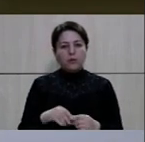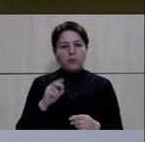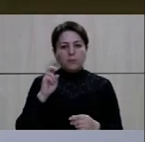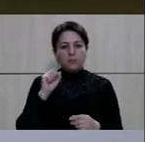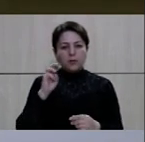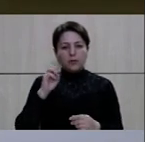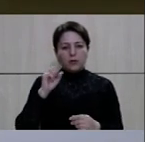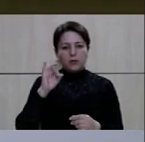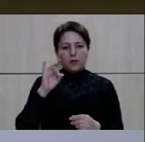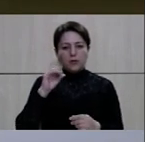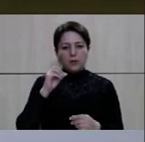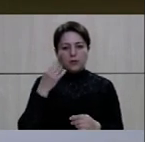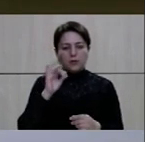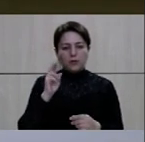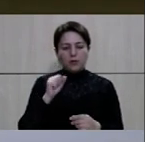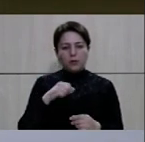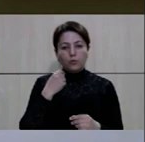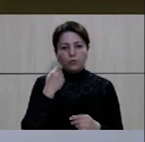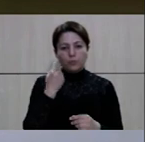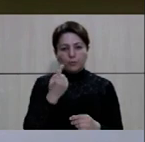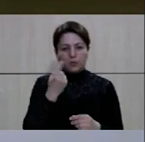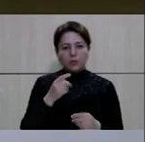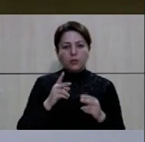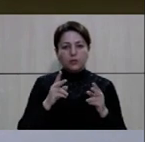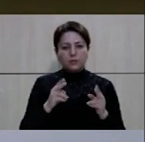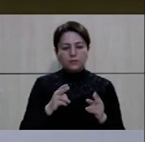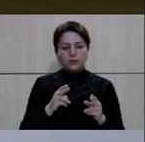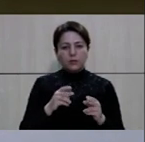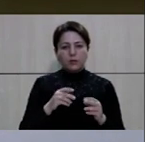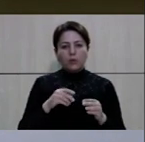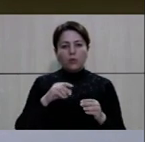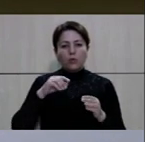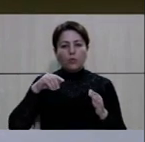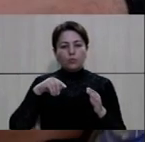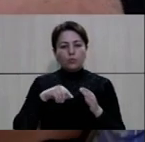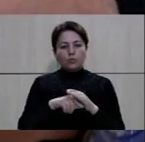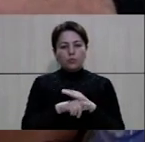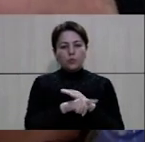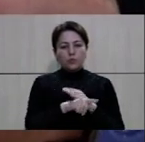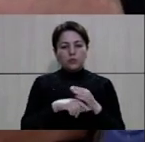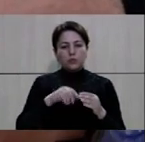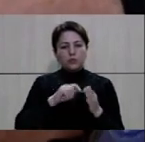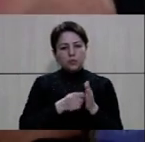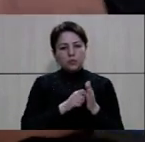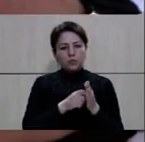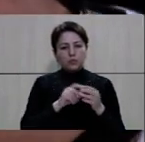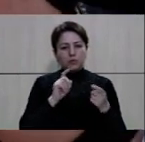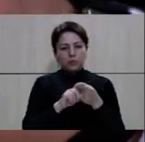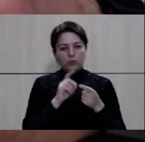batareykamiz uning bir qismini uzatish kalitiga ulaymiz.